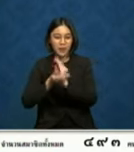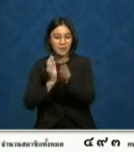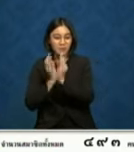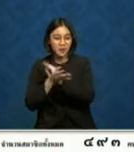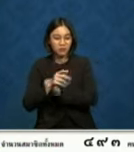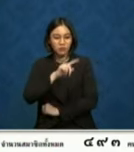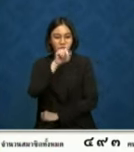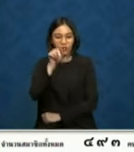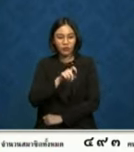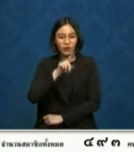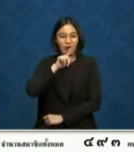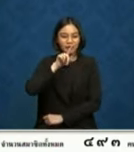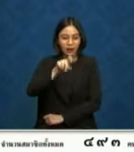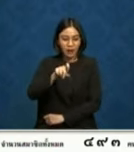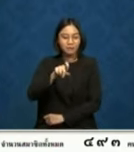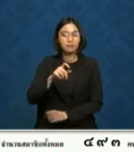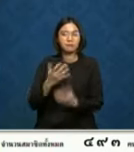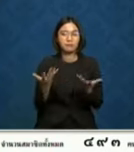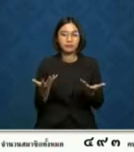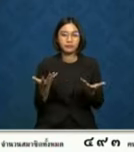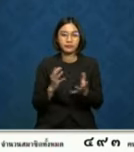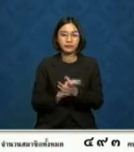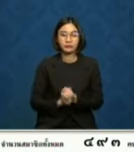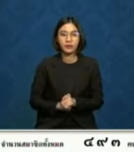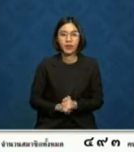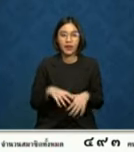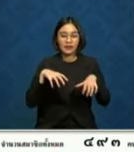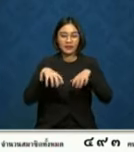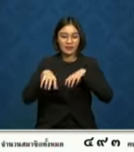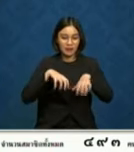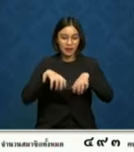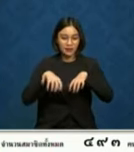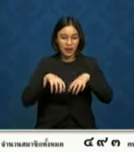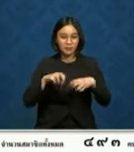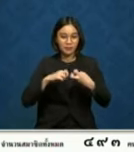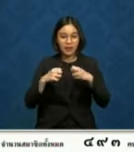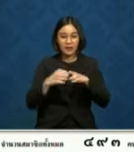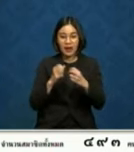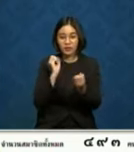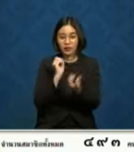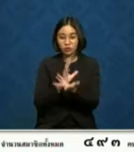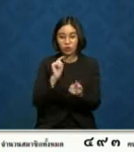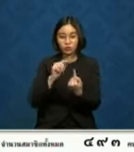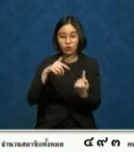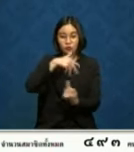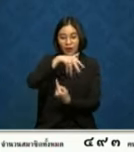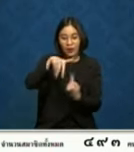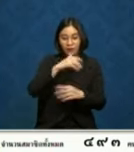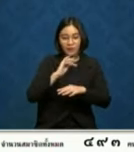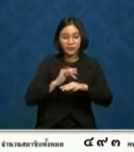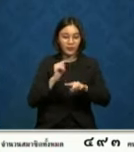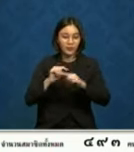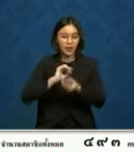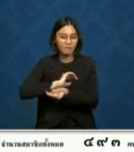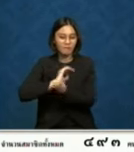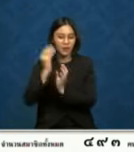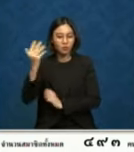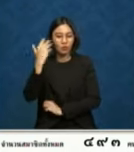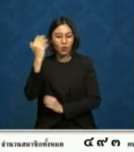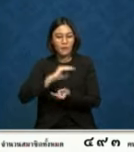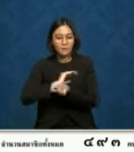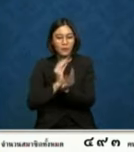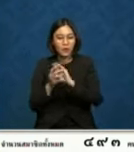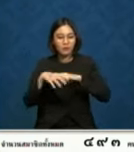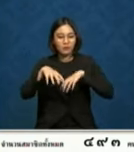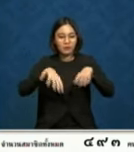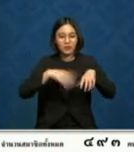คำถามตัวโตตัวโตๆเลยครับคำว่าจัดการผลกระทบจากการเปลี่ยนแปลงสภาวะภูมิอากาศจัดการนี่คือ